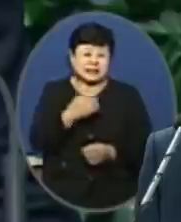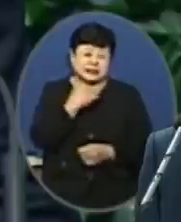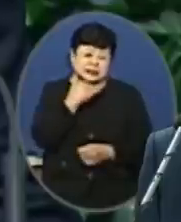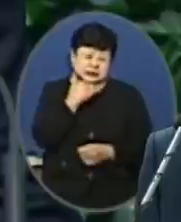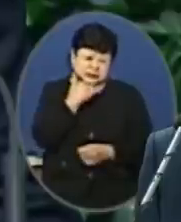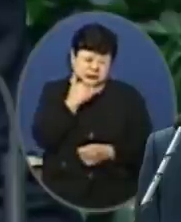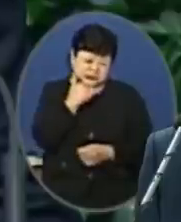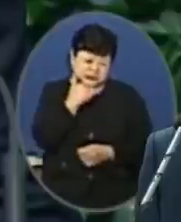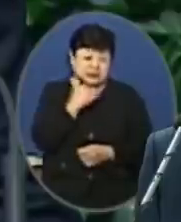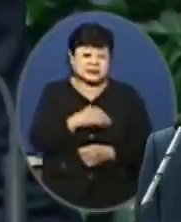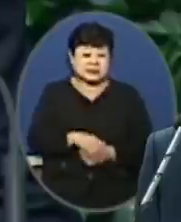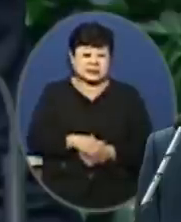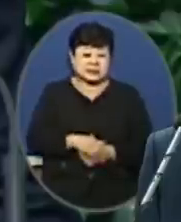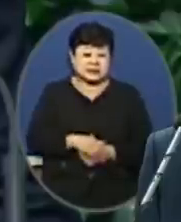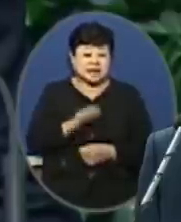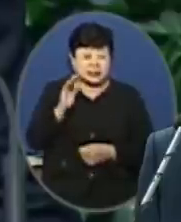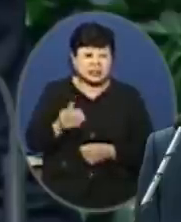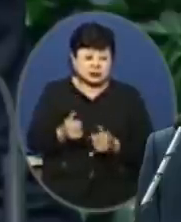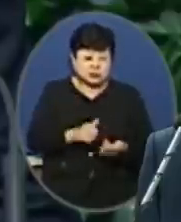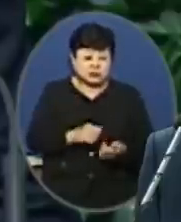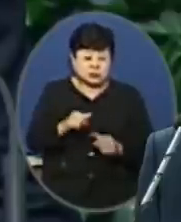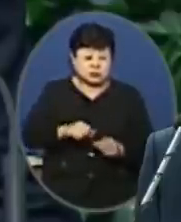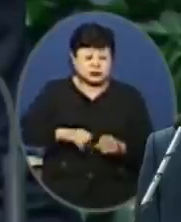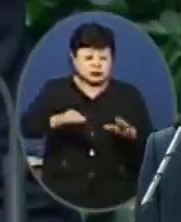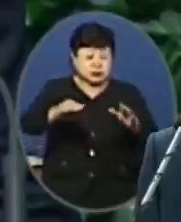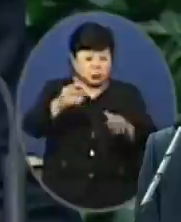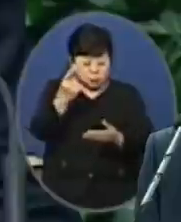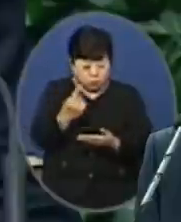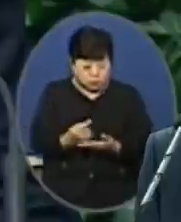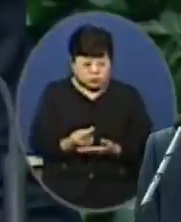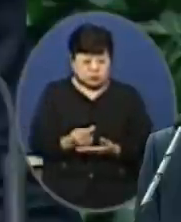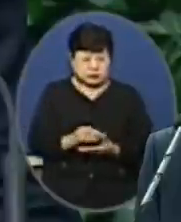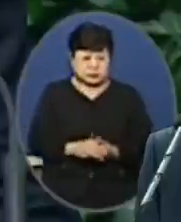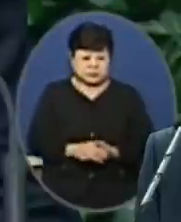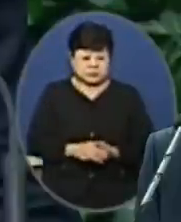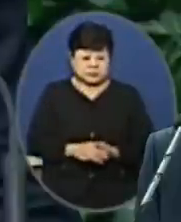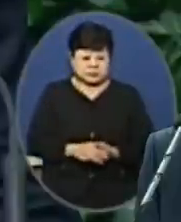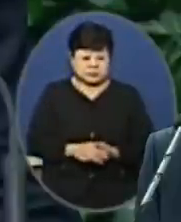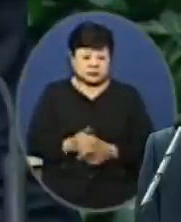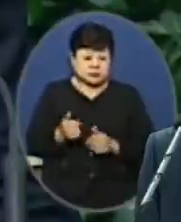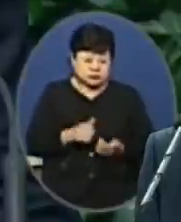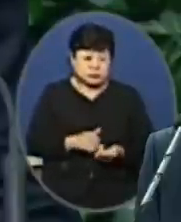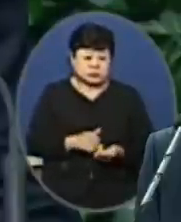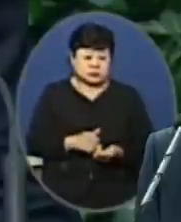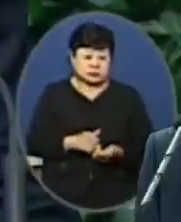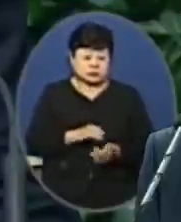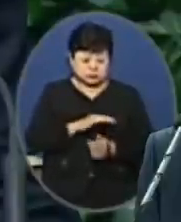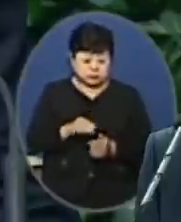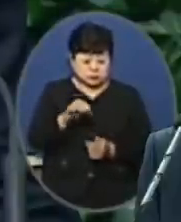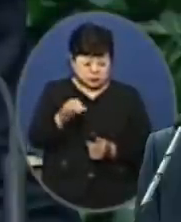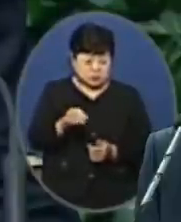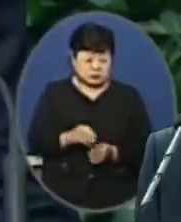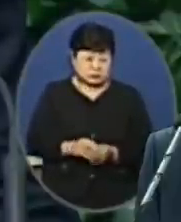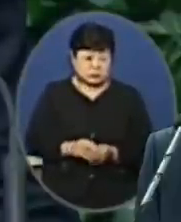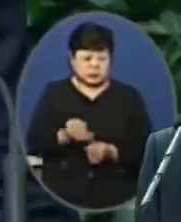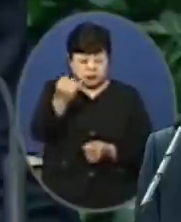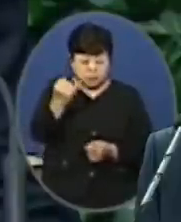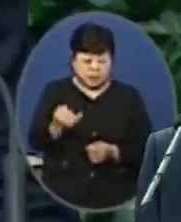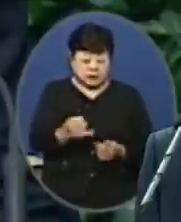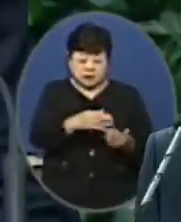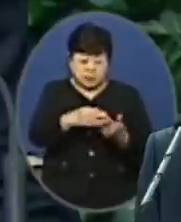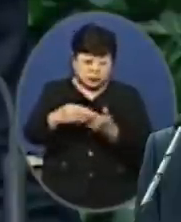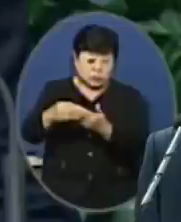있다가 나중에 죽었다는 소문 듣고 올라와서 공동묘지에 마르다와 마리아를 데리고